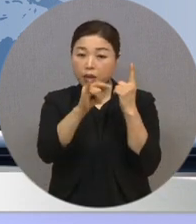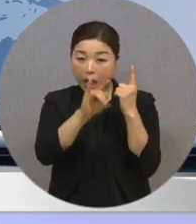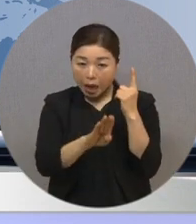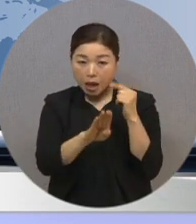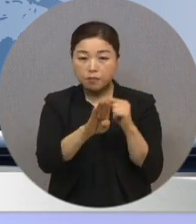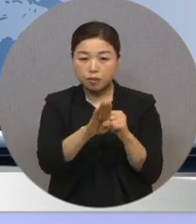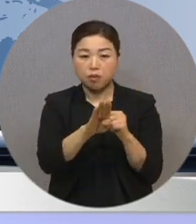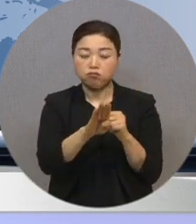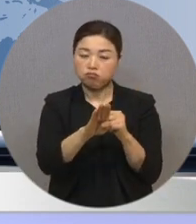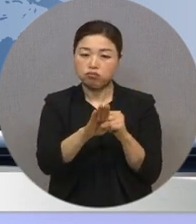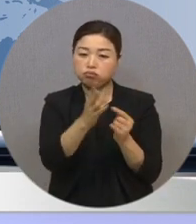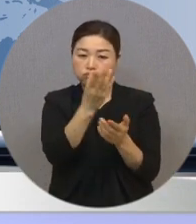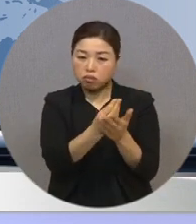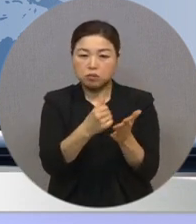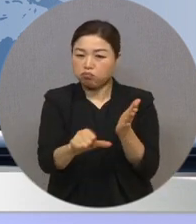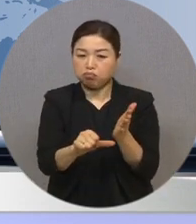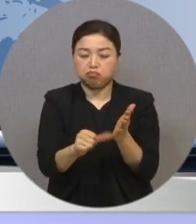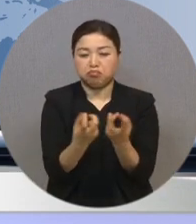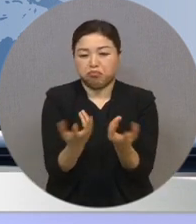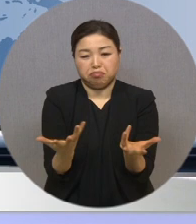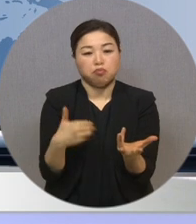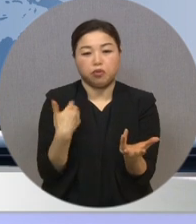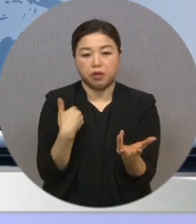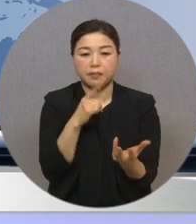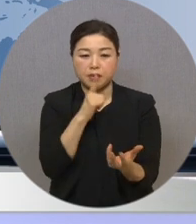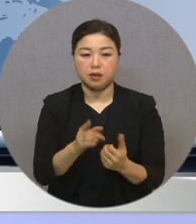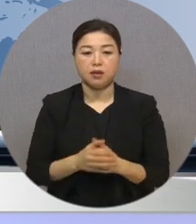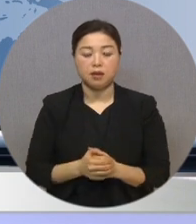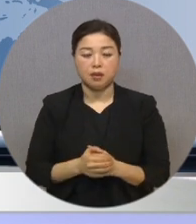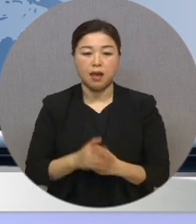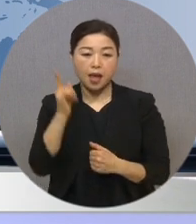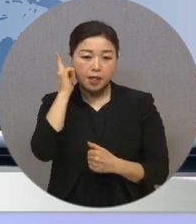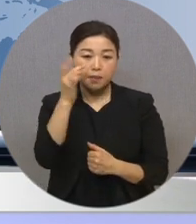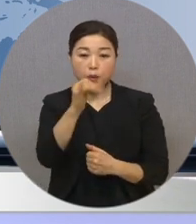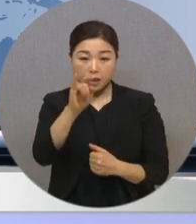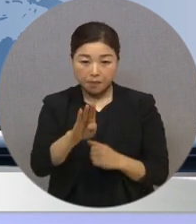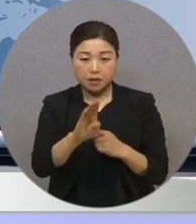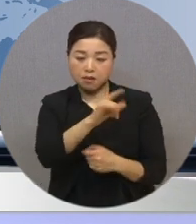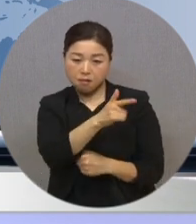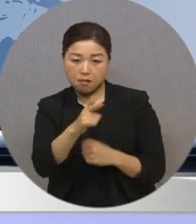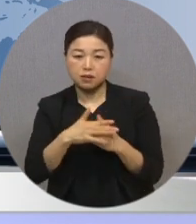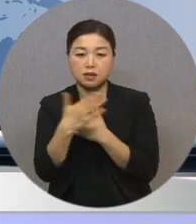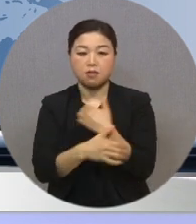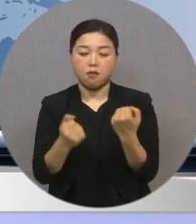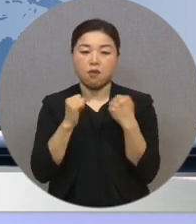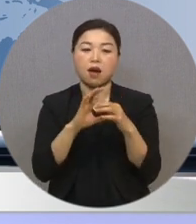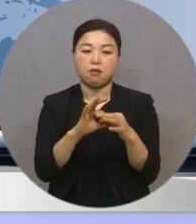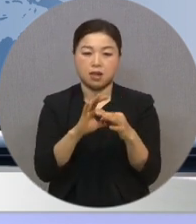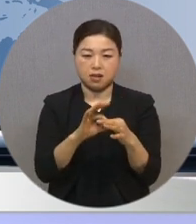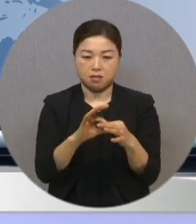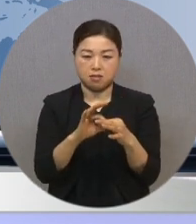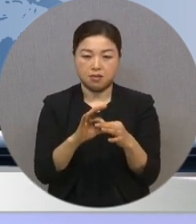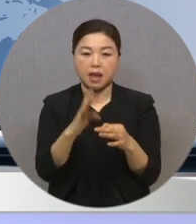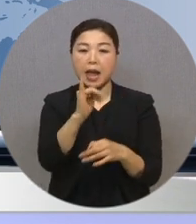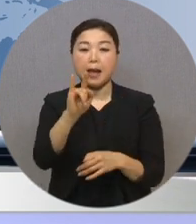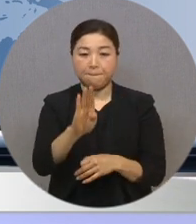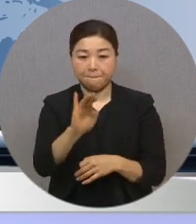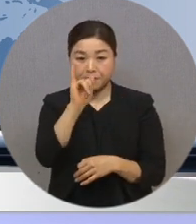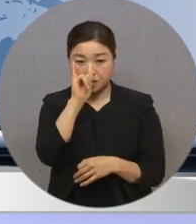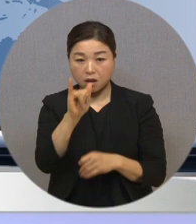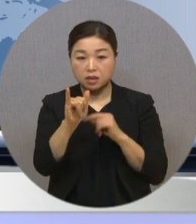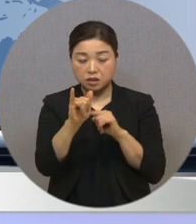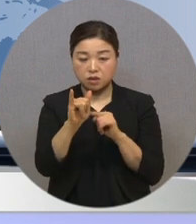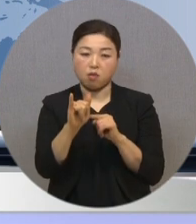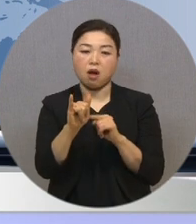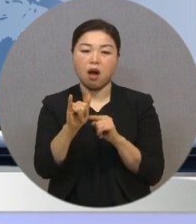삭제할 수 없다고 답했습니다 스마트폰 앱에는 다양한 건강 관련 앱이 있는데요 이 서비스가